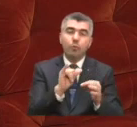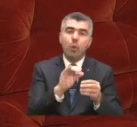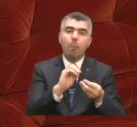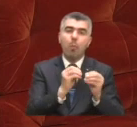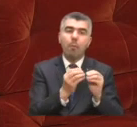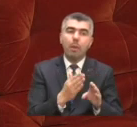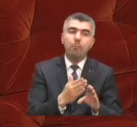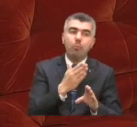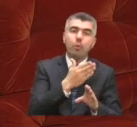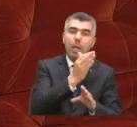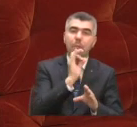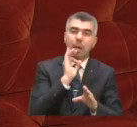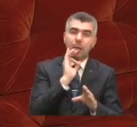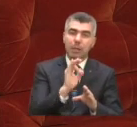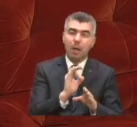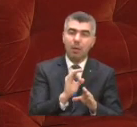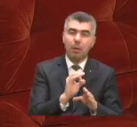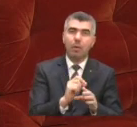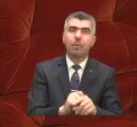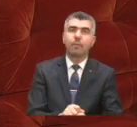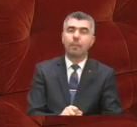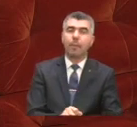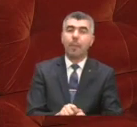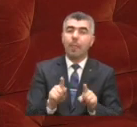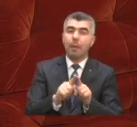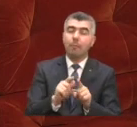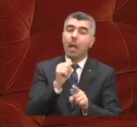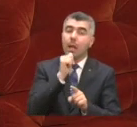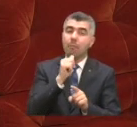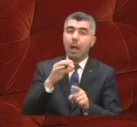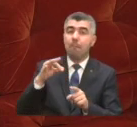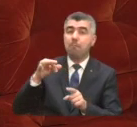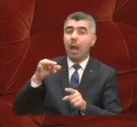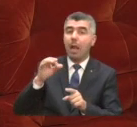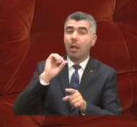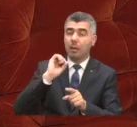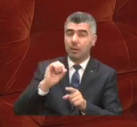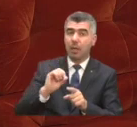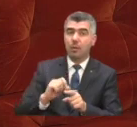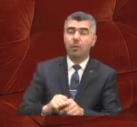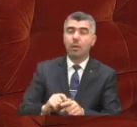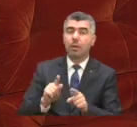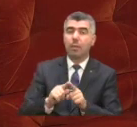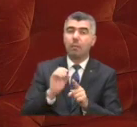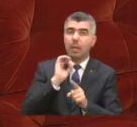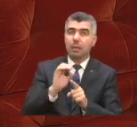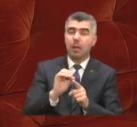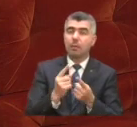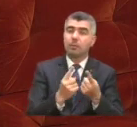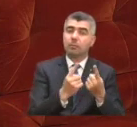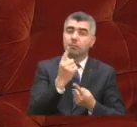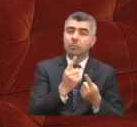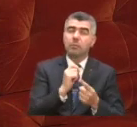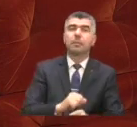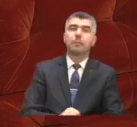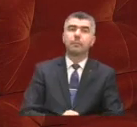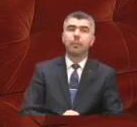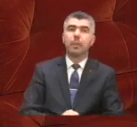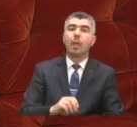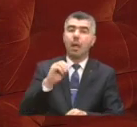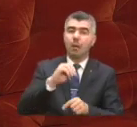وجه الخصوص آثار تصريف المياه المالحة واقتراح تدابير التخفيف اللي كتكون ملموسة،